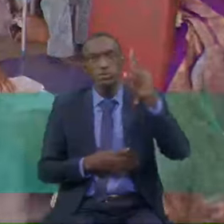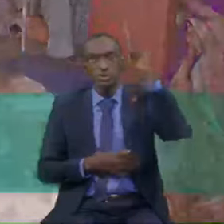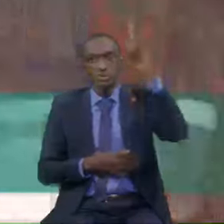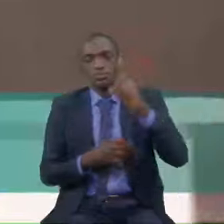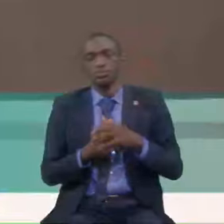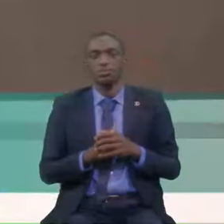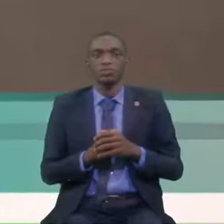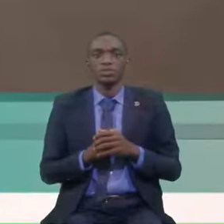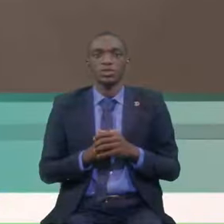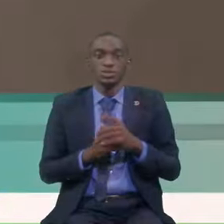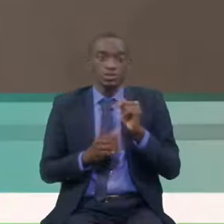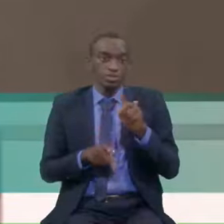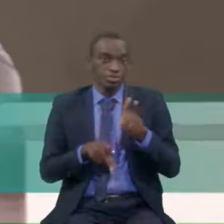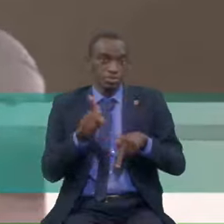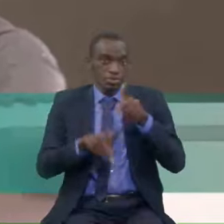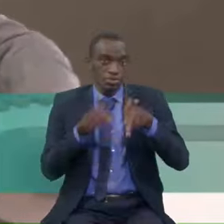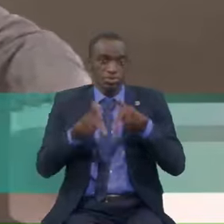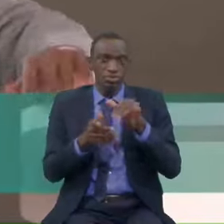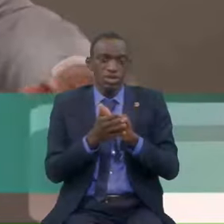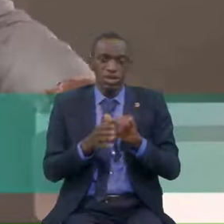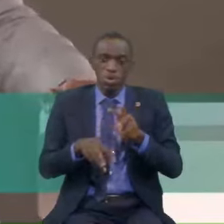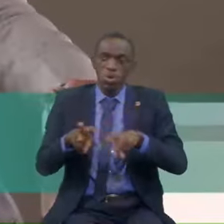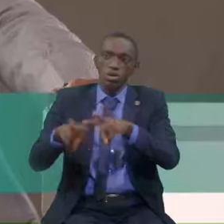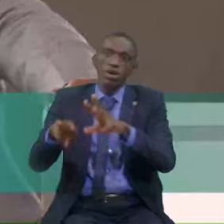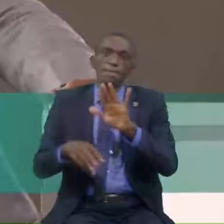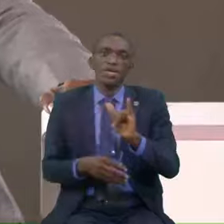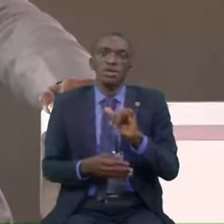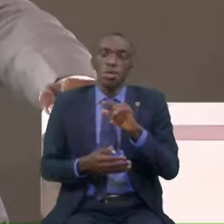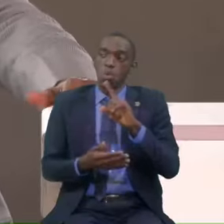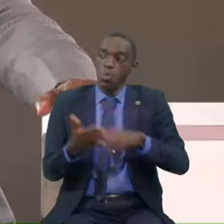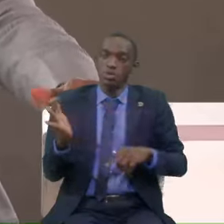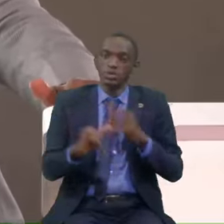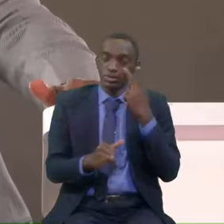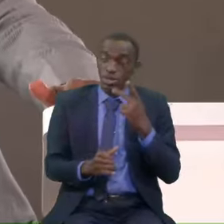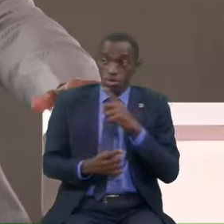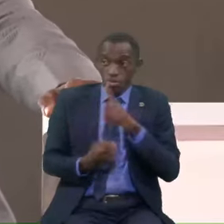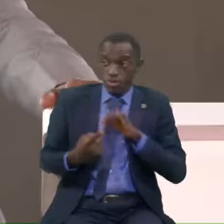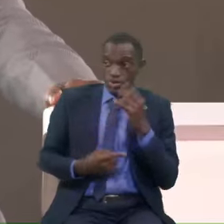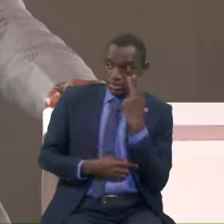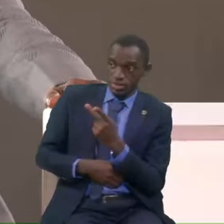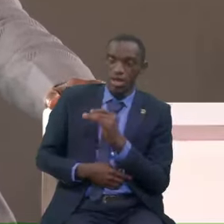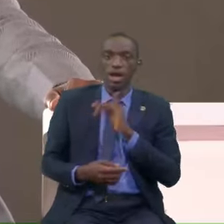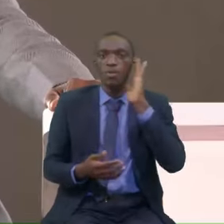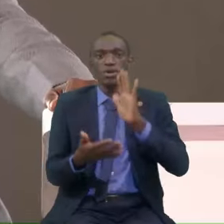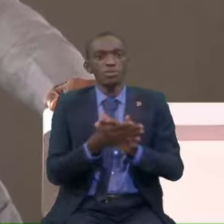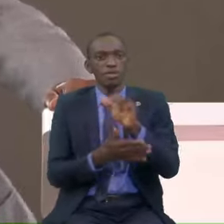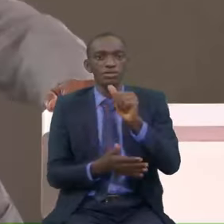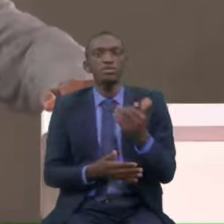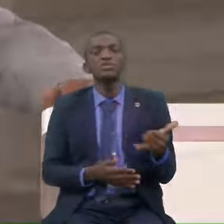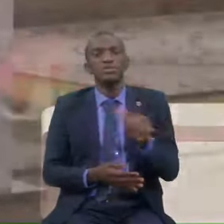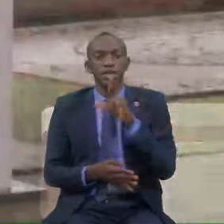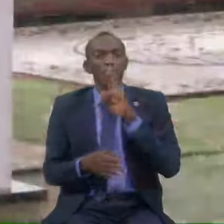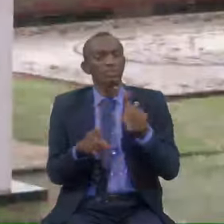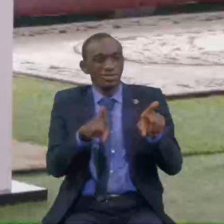Cela. Qui marche par ce qu'ils voient. Si je vois, je vais croire. Ils sont comme